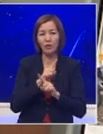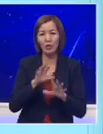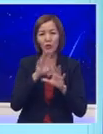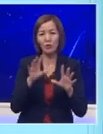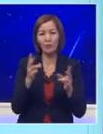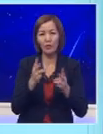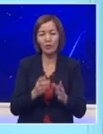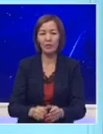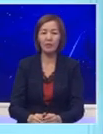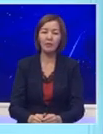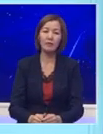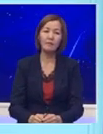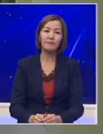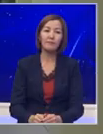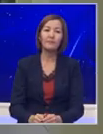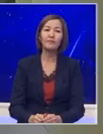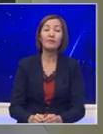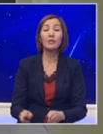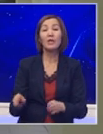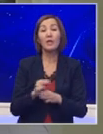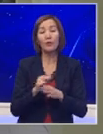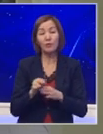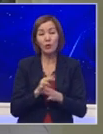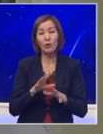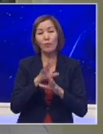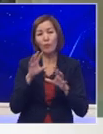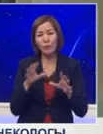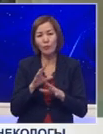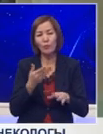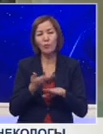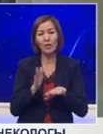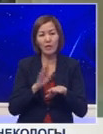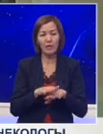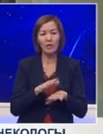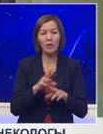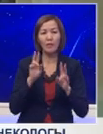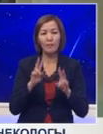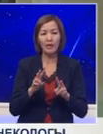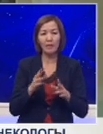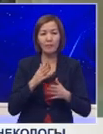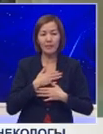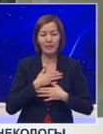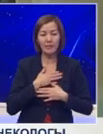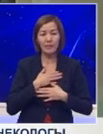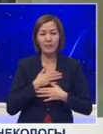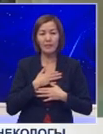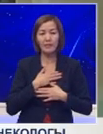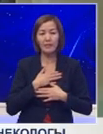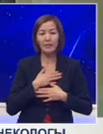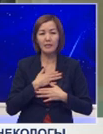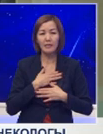қажет. Оларды емдеу деген өте қиын. Но бірақ біздің